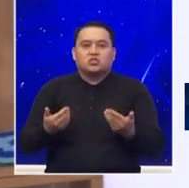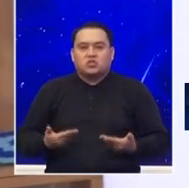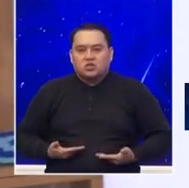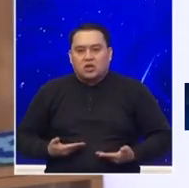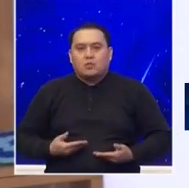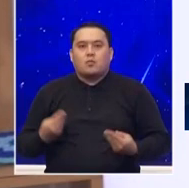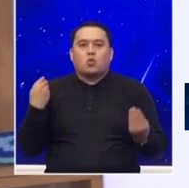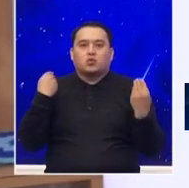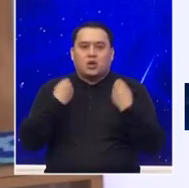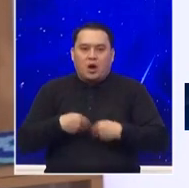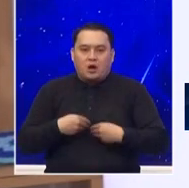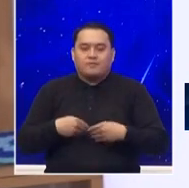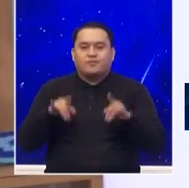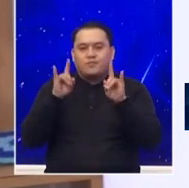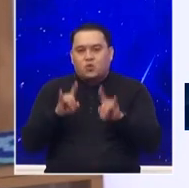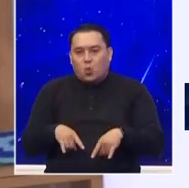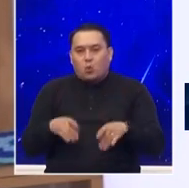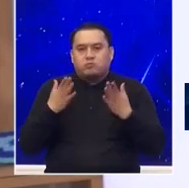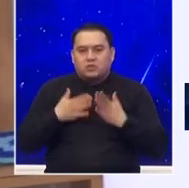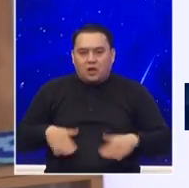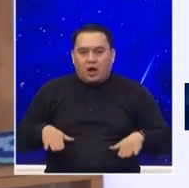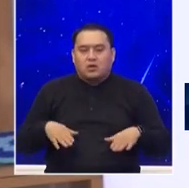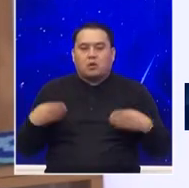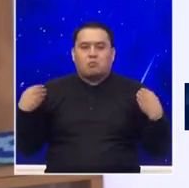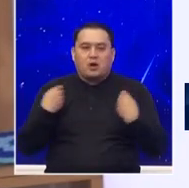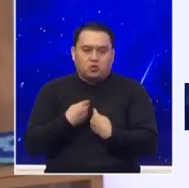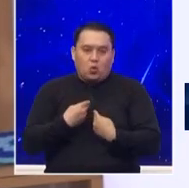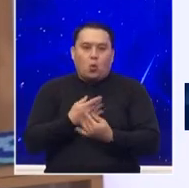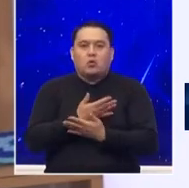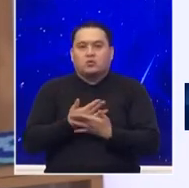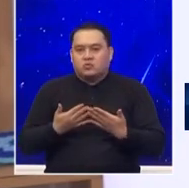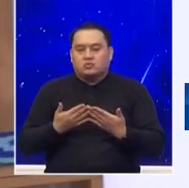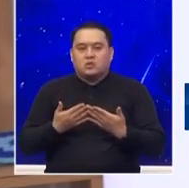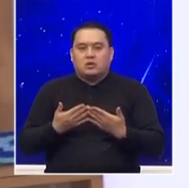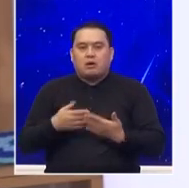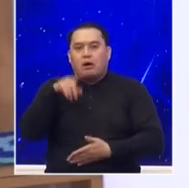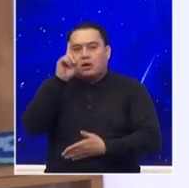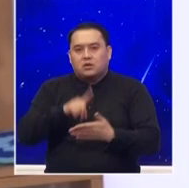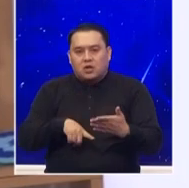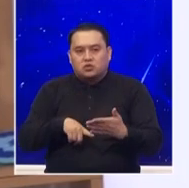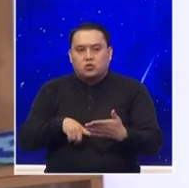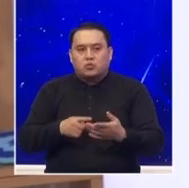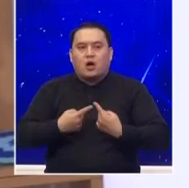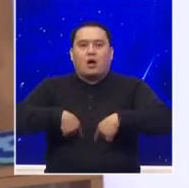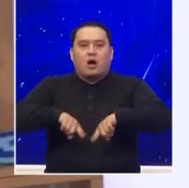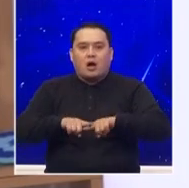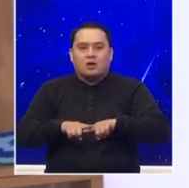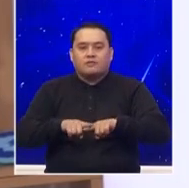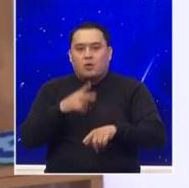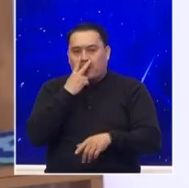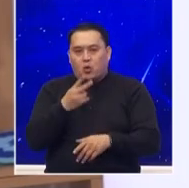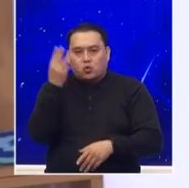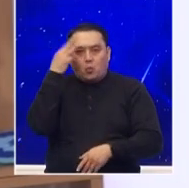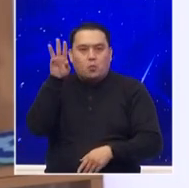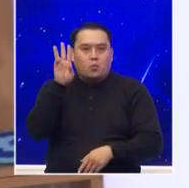можно надевать поверх брюк, поверх платья, пальто. Ну, однажды, надеемся, когда-нибудь организовать дефиле и